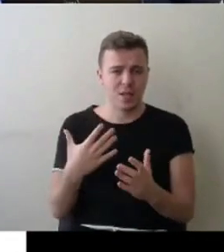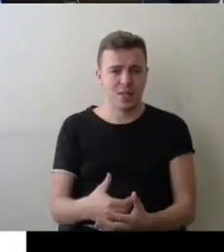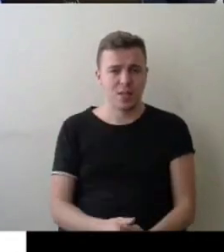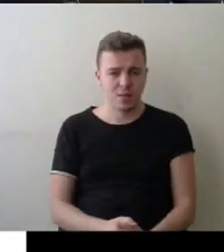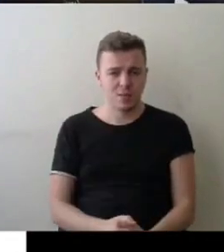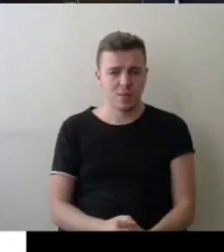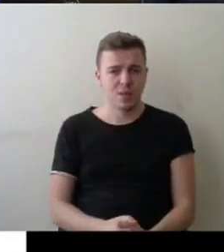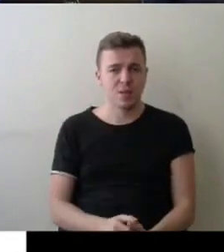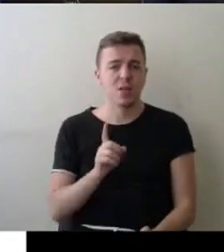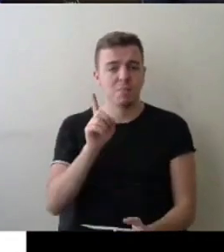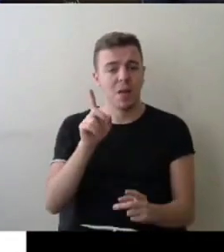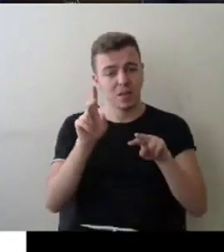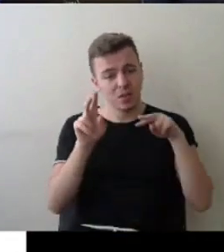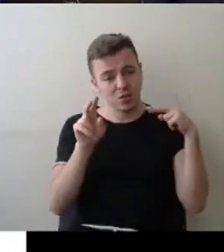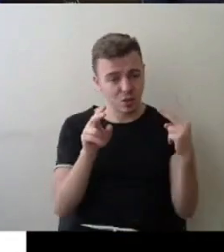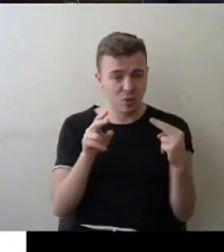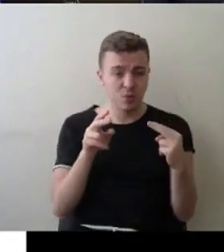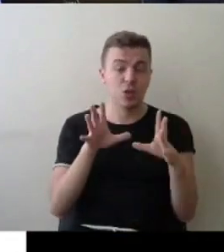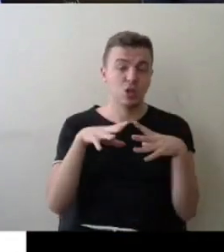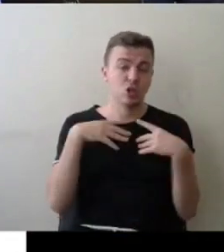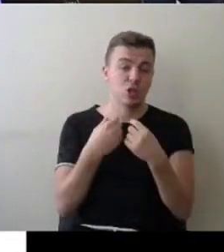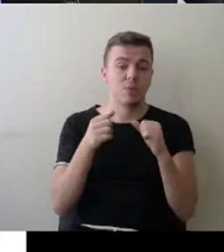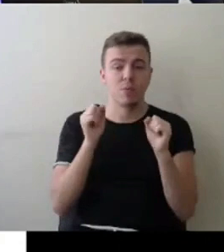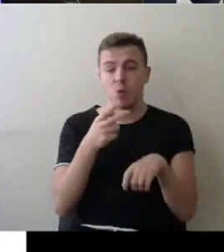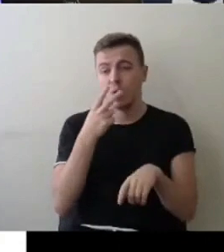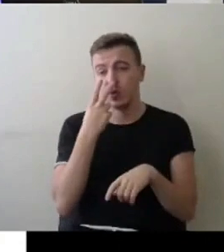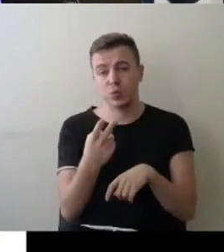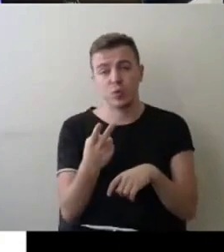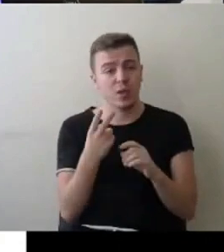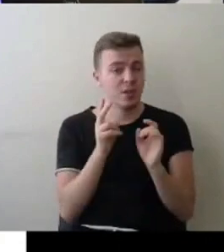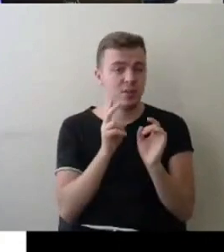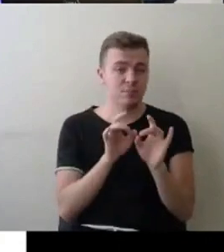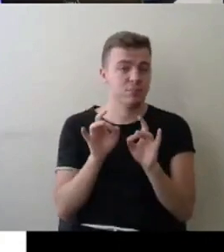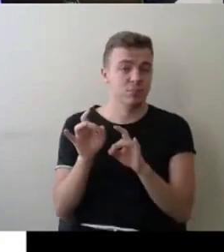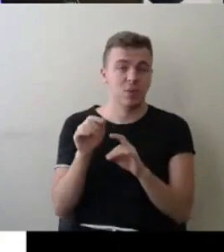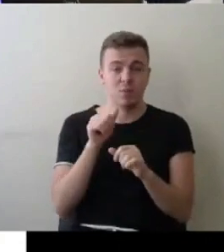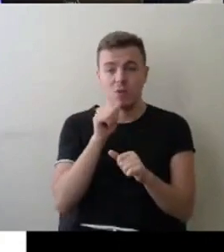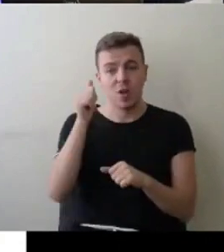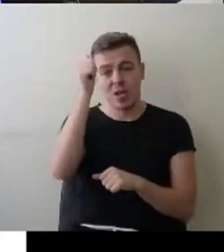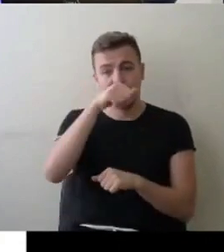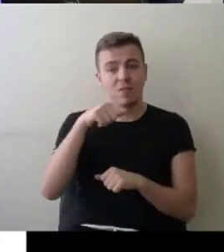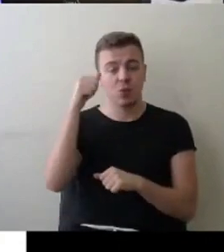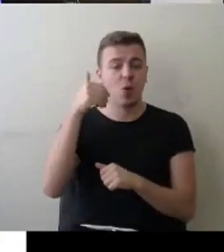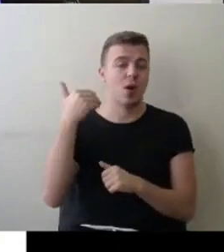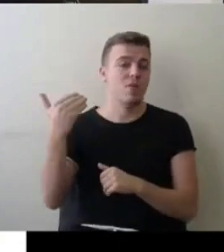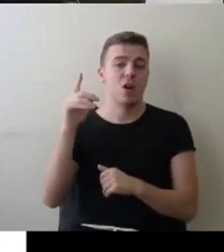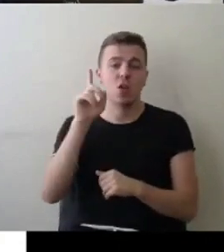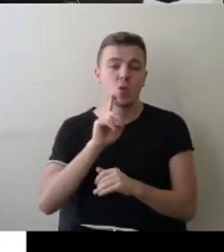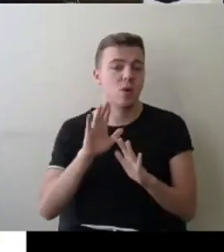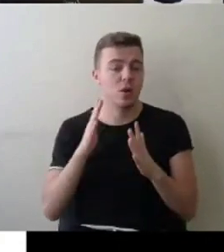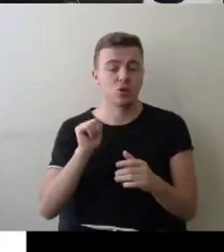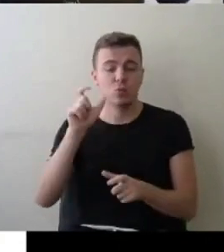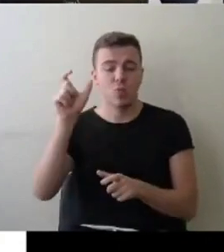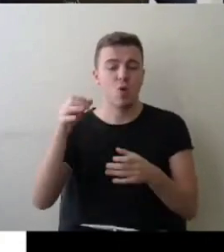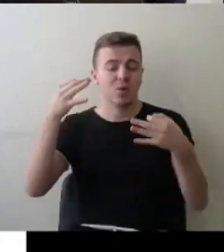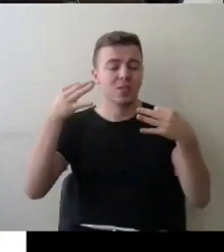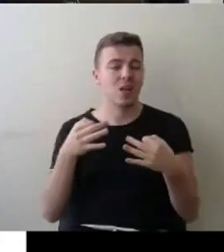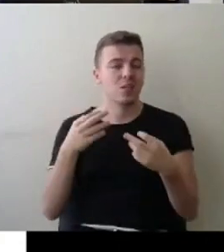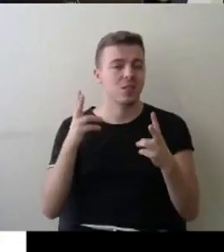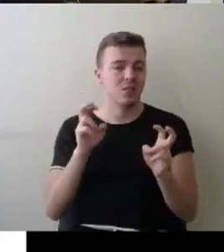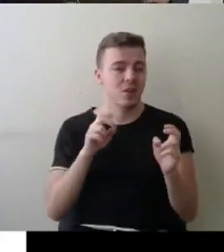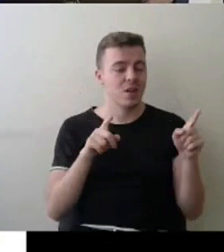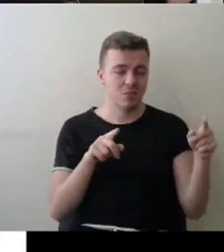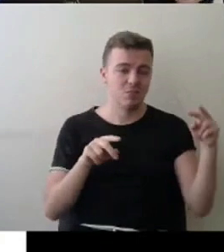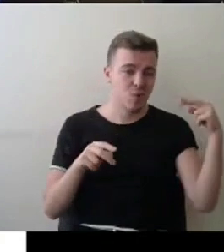kitos pusės į šeimą galima žiūrėti ir iš individuo interesų, ne? Ir žmogaus teisų interesų, ir konstitucija taip pat,